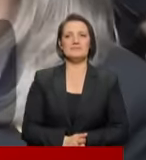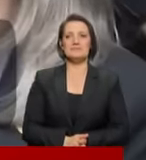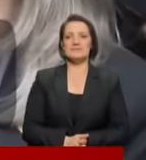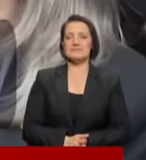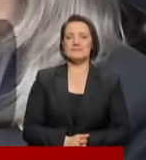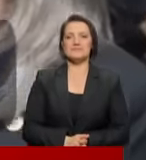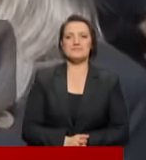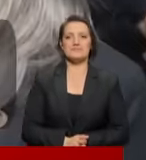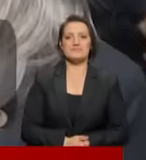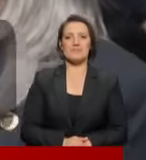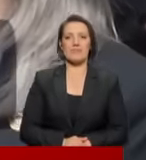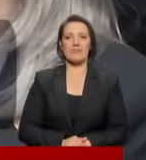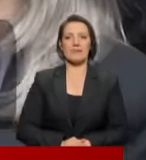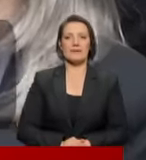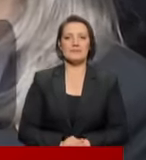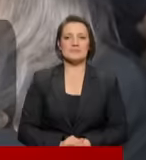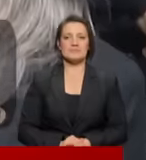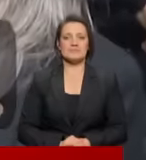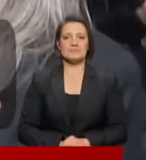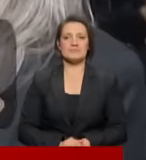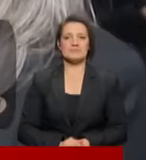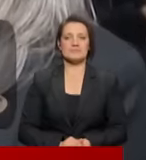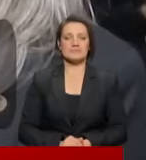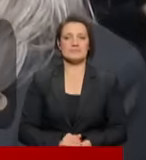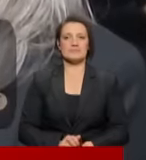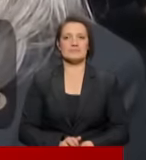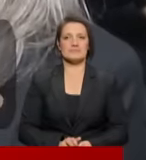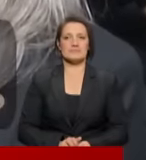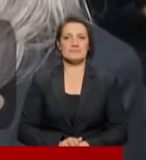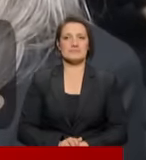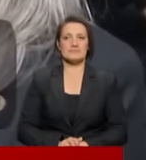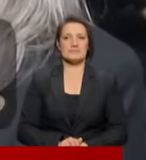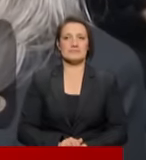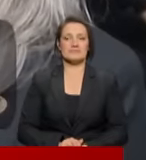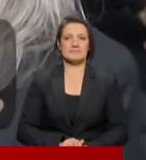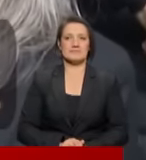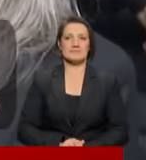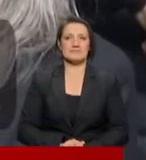hangi belediye başkanı gelip kapımızı çalarsa, elimizde hangi güç kuvvet varsa hepsi için